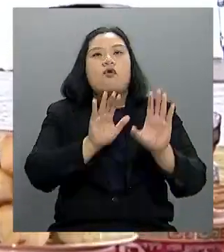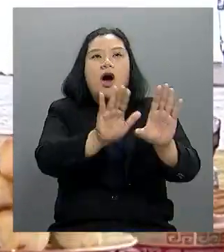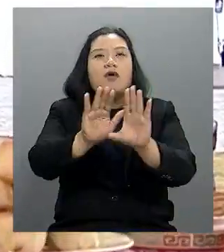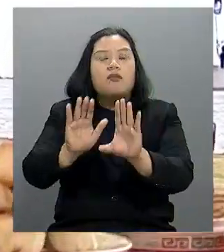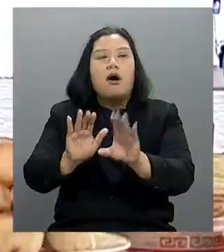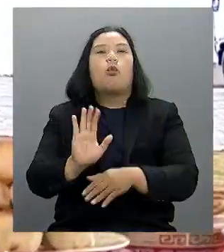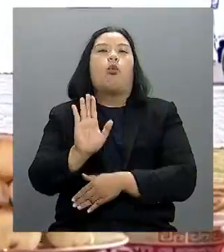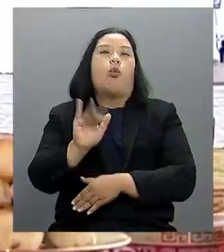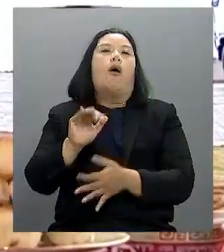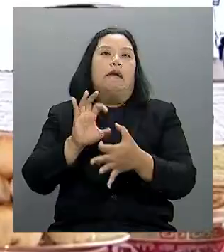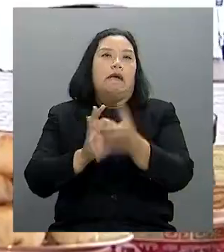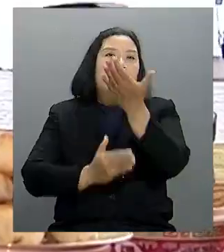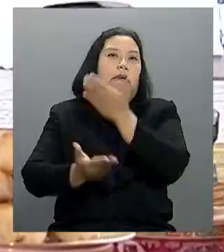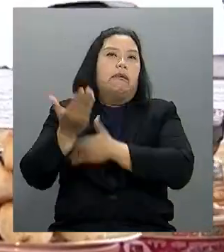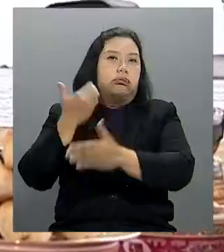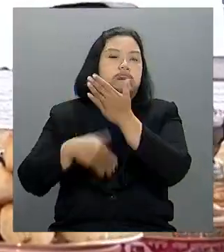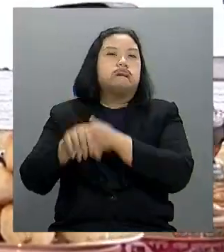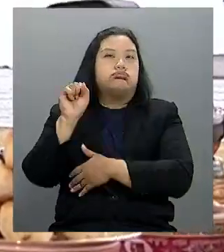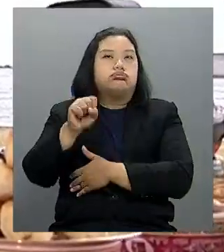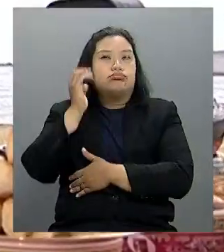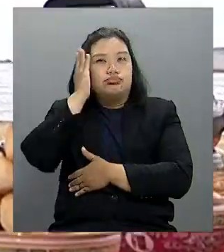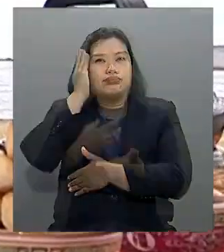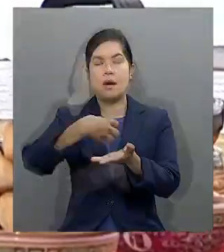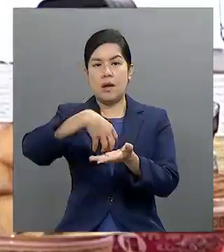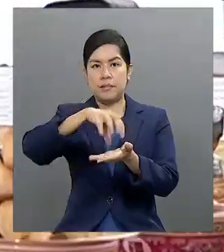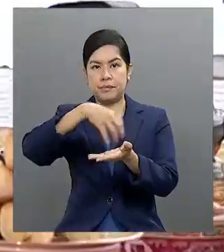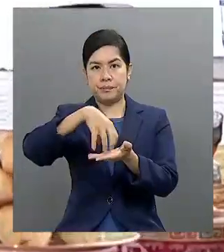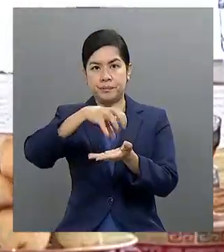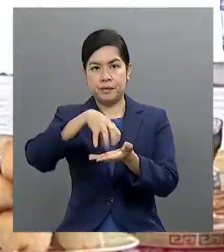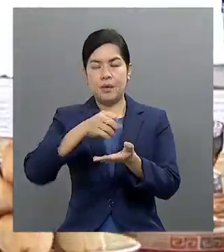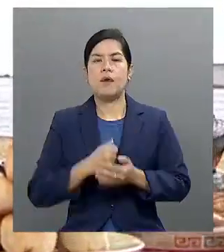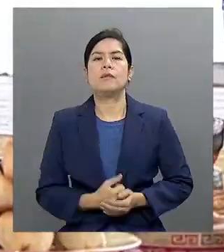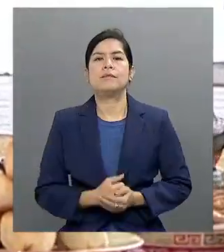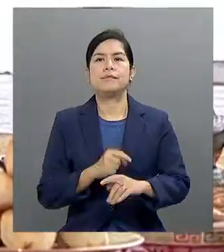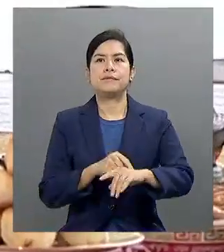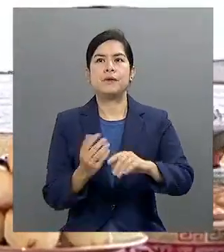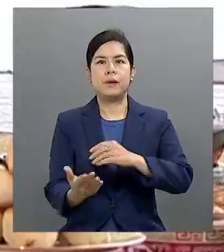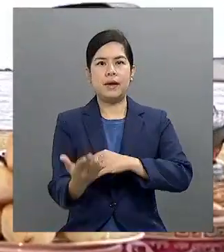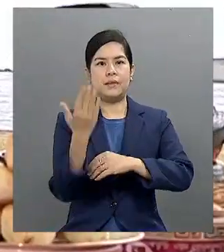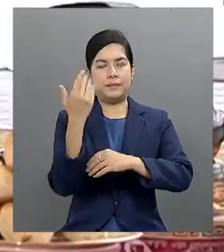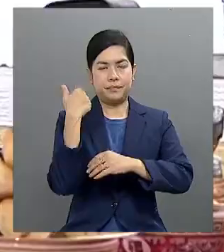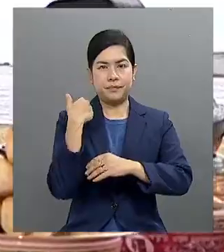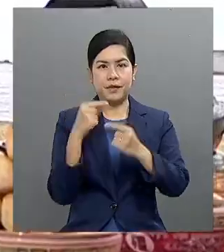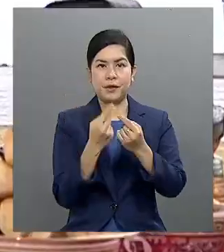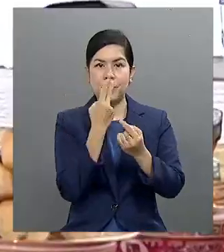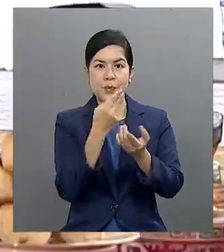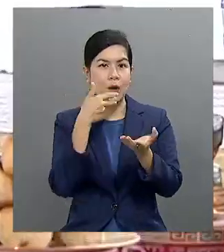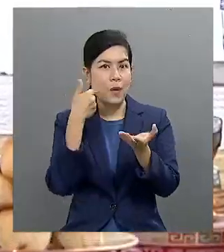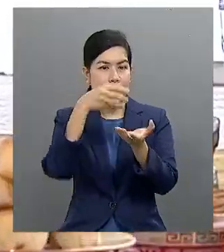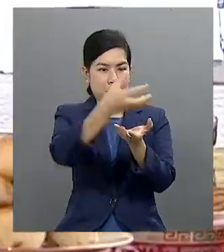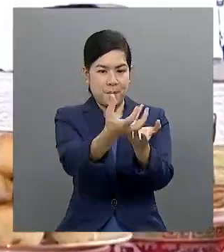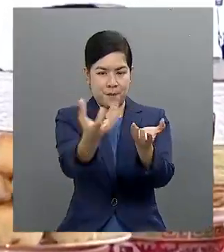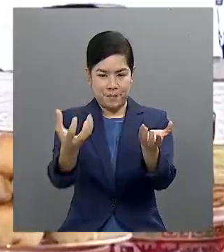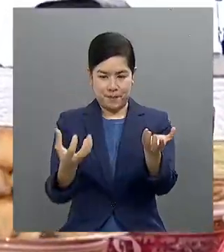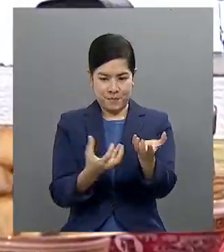ช่ครับอันนี้มีเรื่องราวทั้งหมดนะครับในวิถียามเช้านะครับยังมาเยอะแยะนะครับตั้งแต่ขนมต่างๆนะครับอันนี้คล้ายๆลักษณะคล้ายๆปาท่องโก